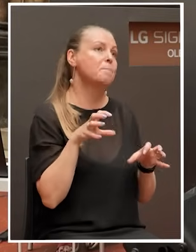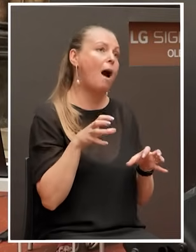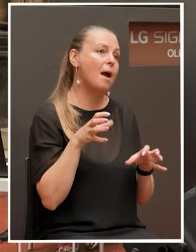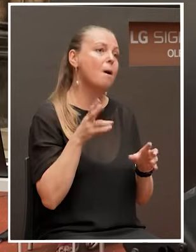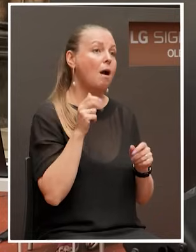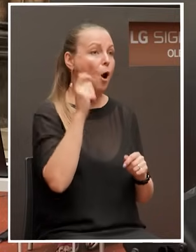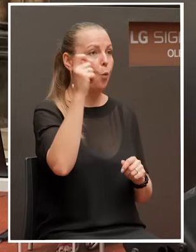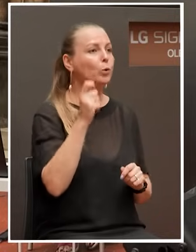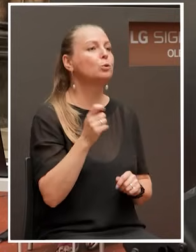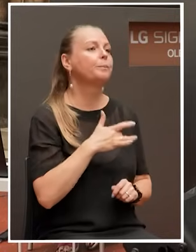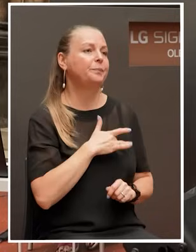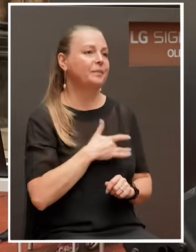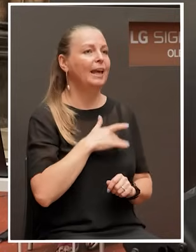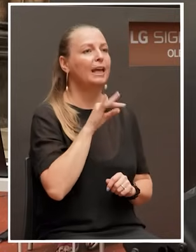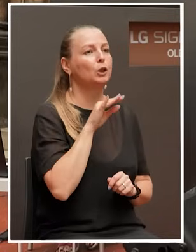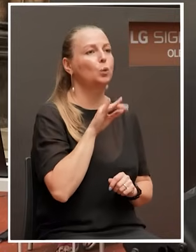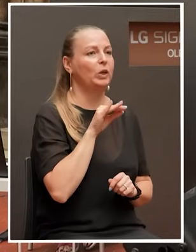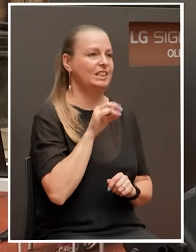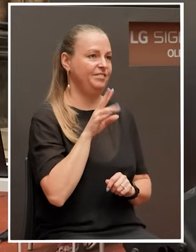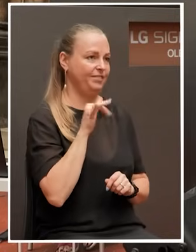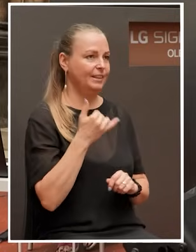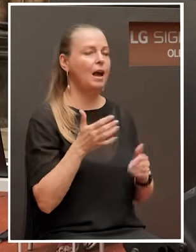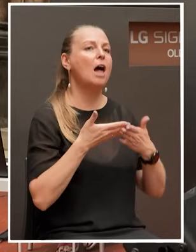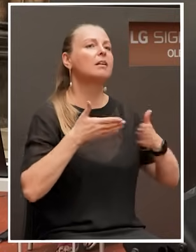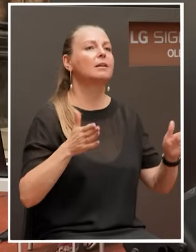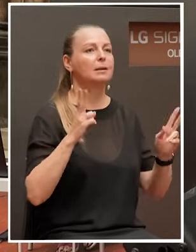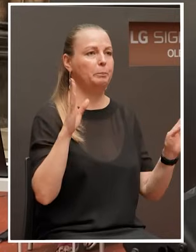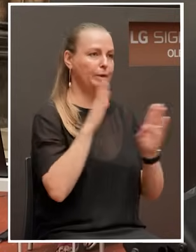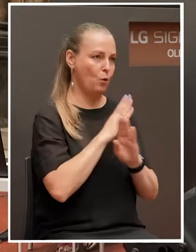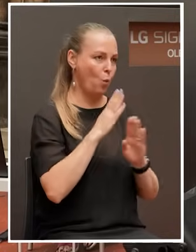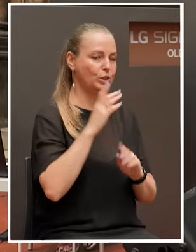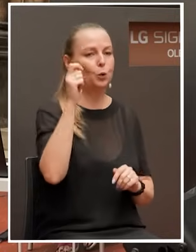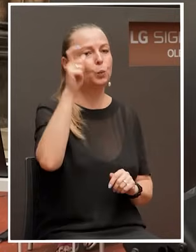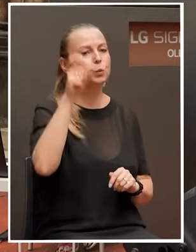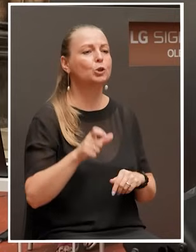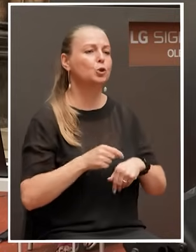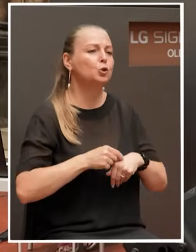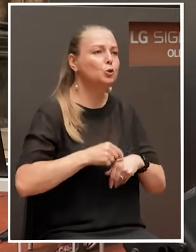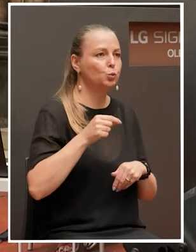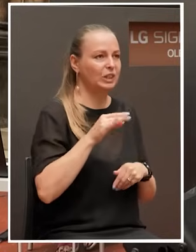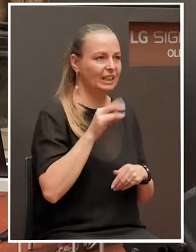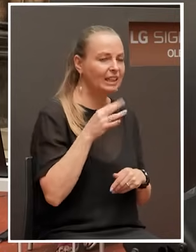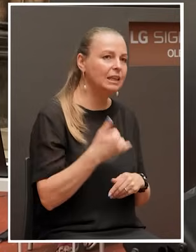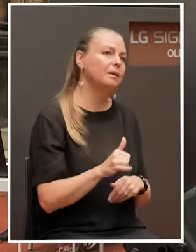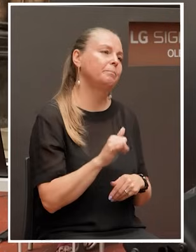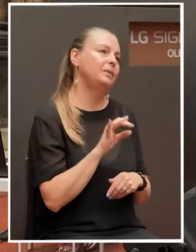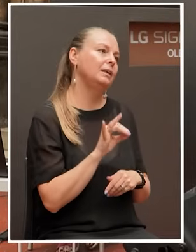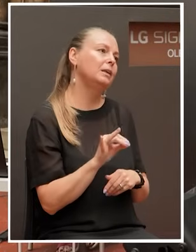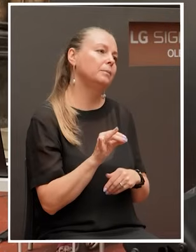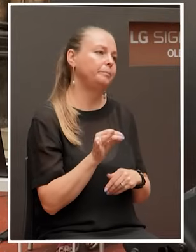как художника интуитивного, художника открытого природе, художника очень чуткого и